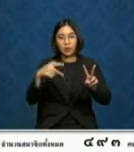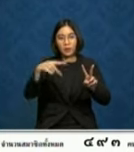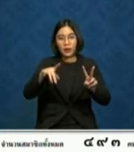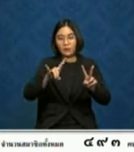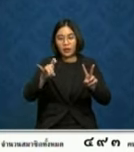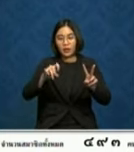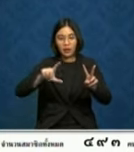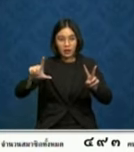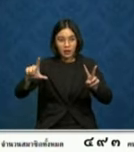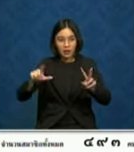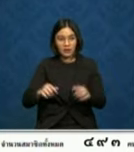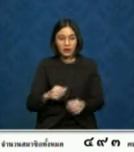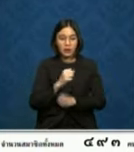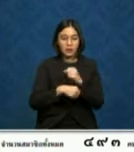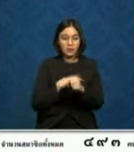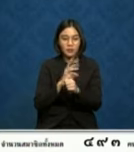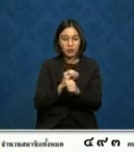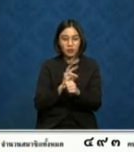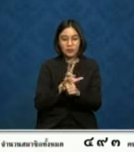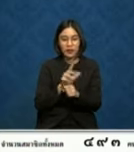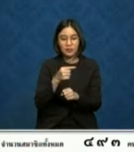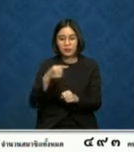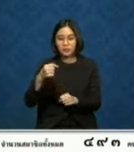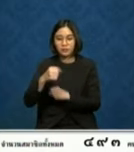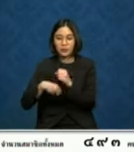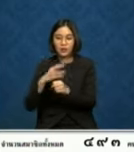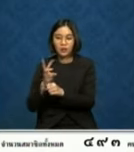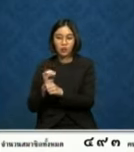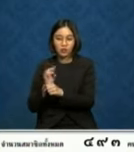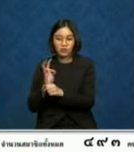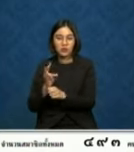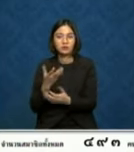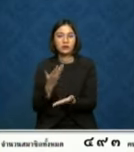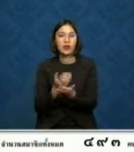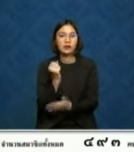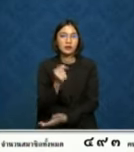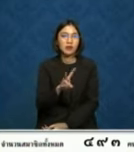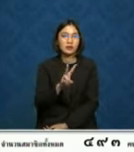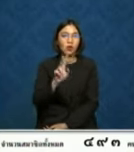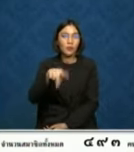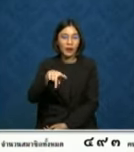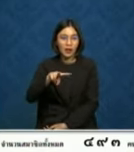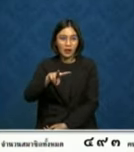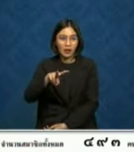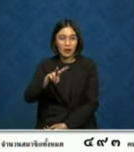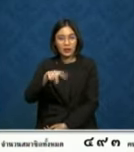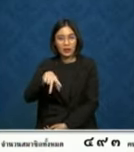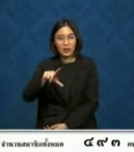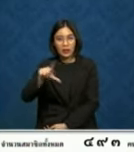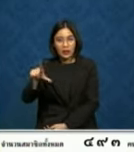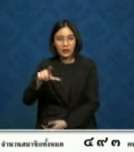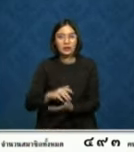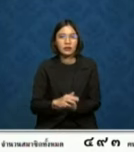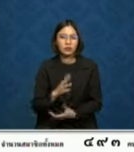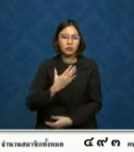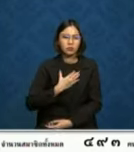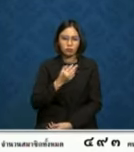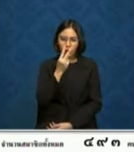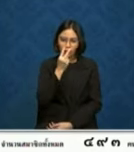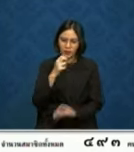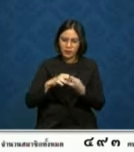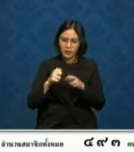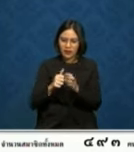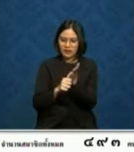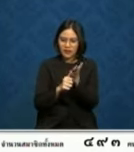กว่าล้านแล้วก็ตั้งแต่ปี 63 -67นี่ใช้ไป2,200ล้านแล้วครับแต่ท่านประธานครับผมยังไม่เห็นการแก้ไข